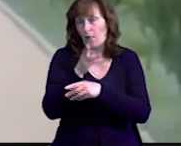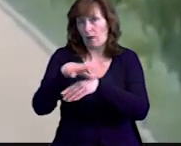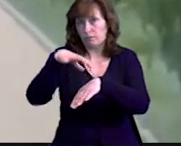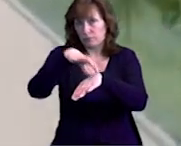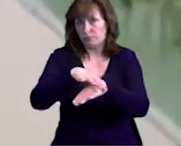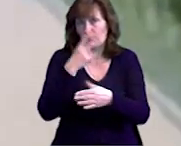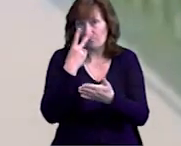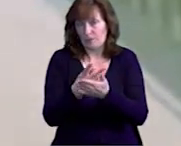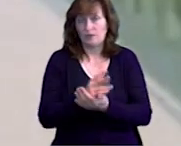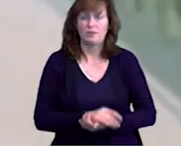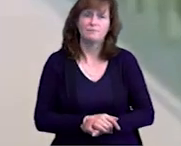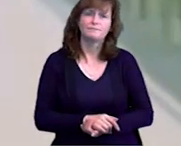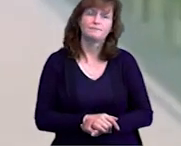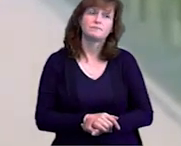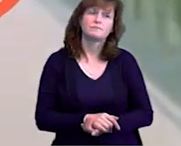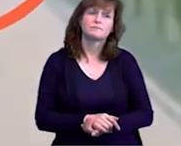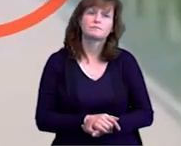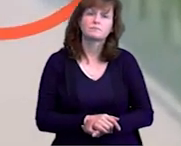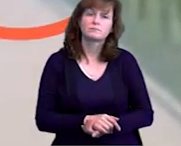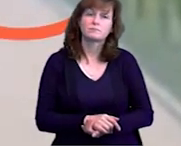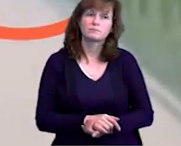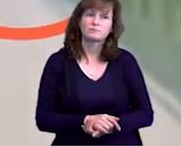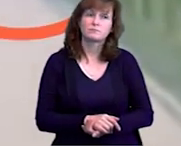камеру відеоспостереження.